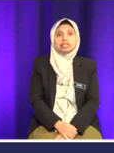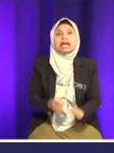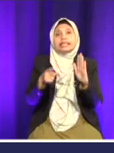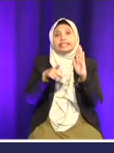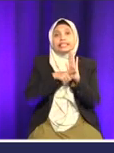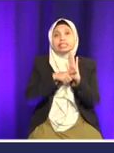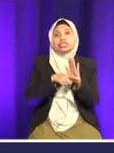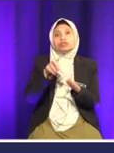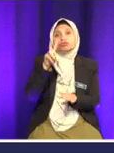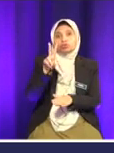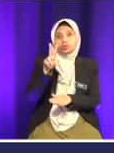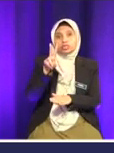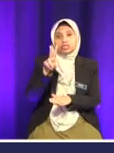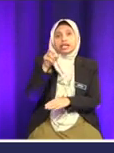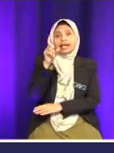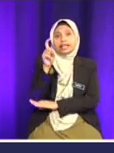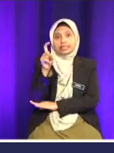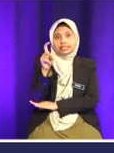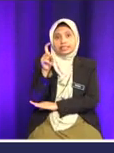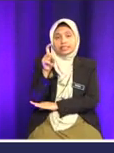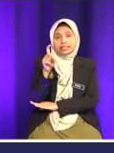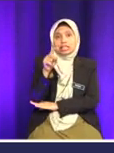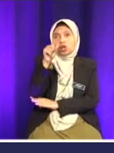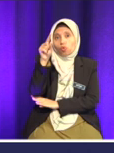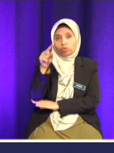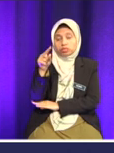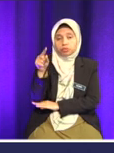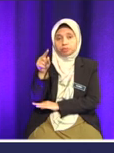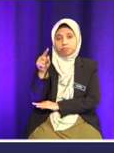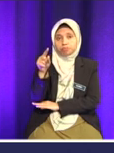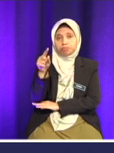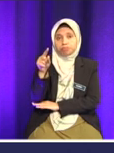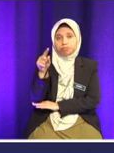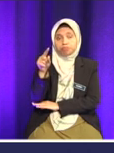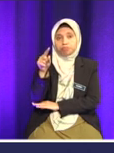2 x kuase 2